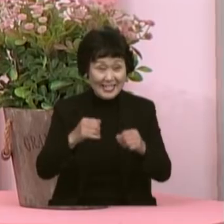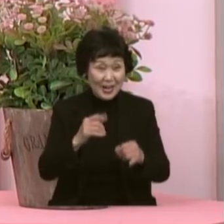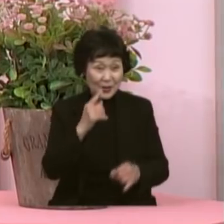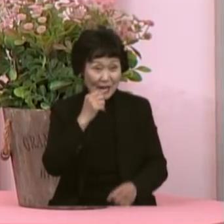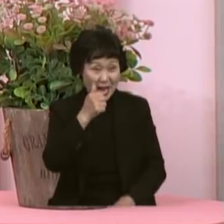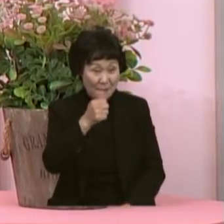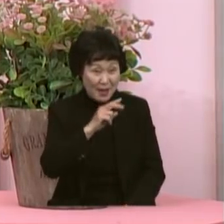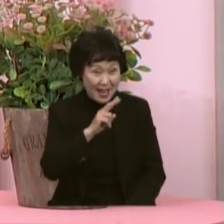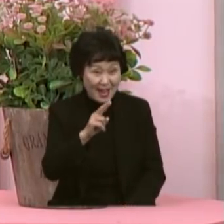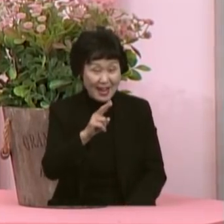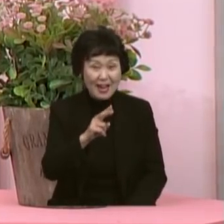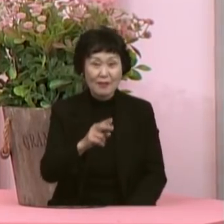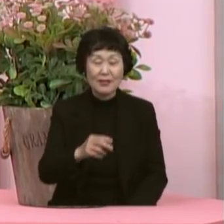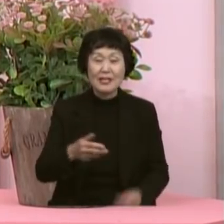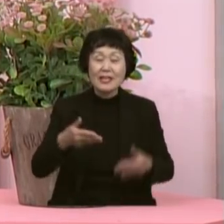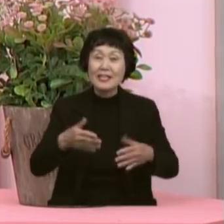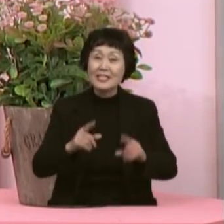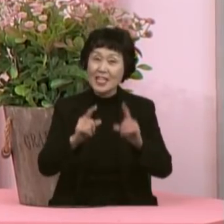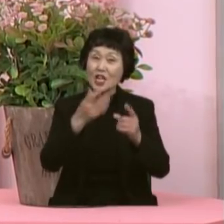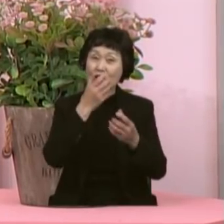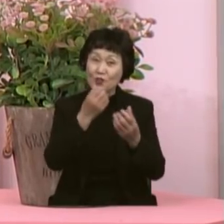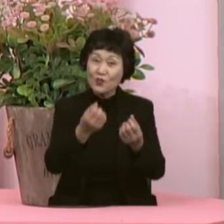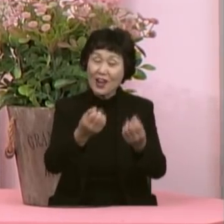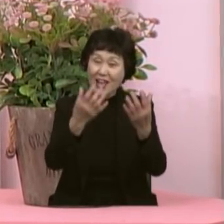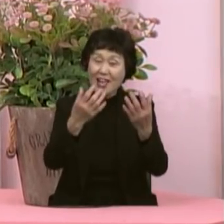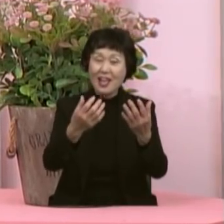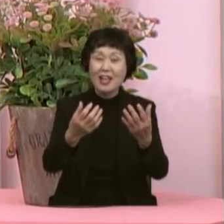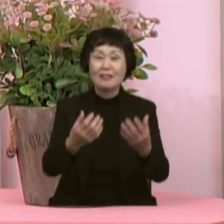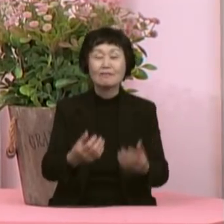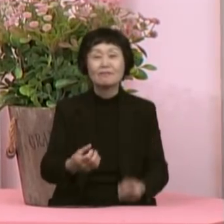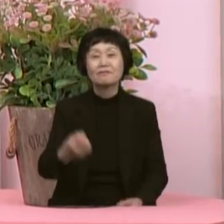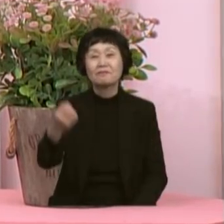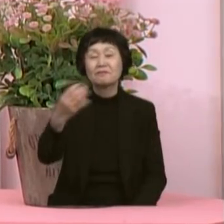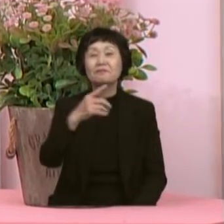그러더니 생일 축하해. 그들이 저한테 딱 한다는 말이